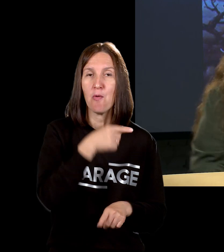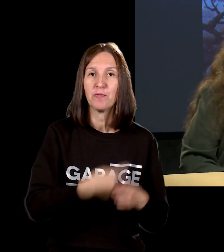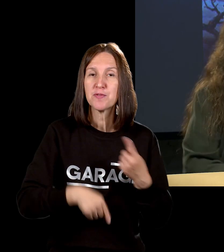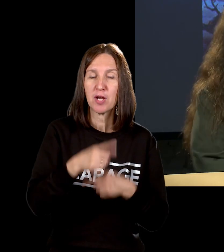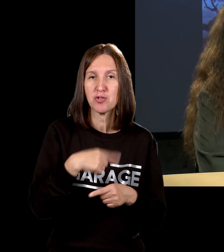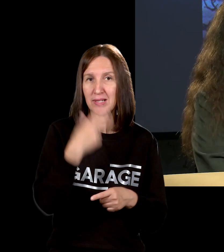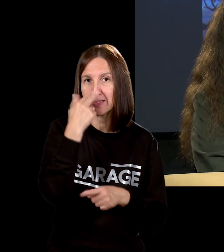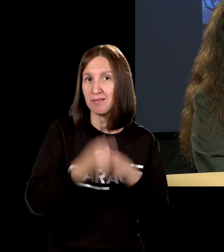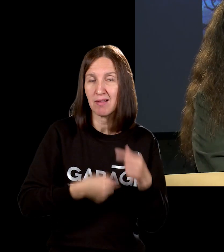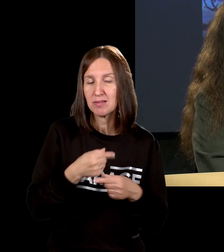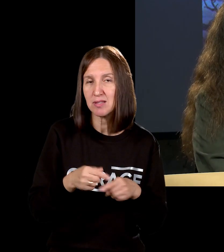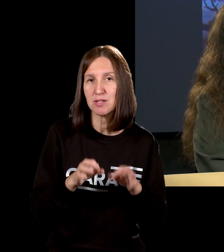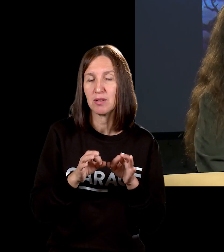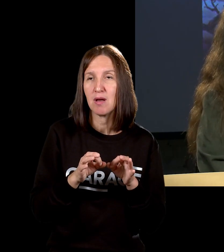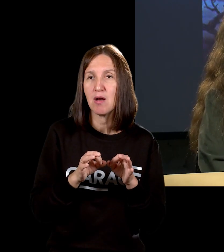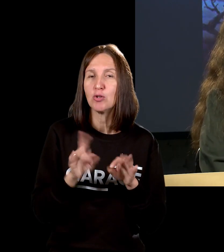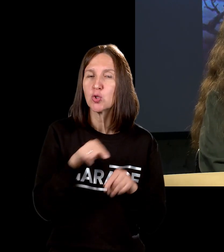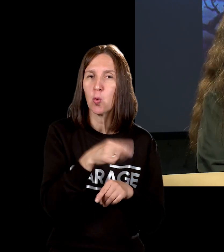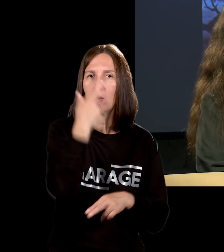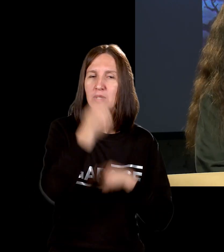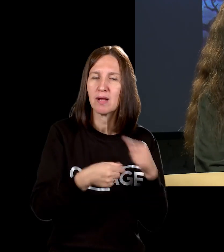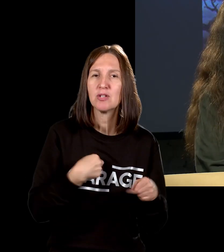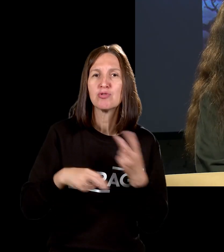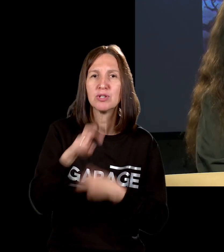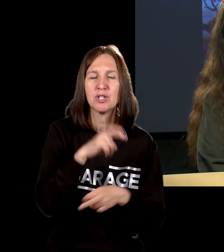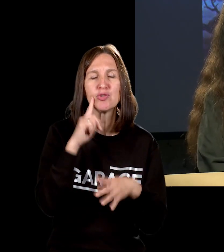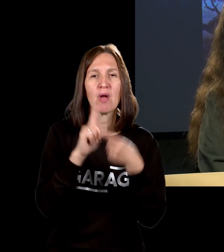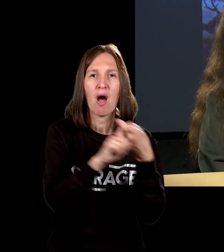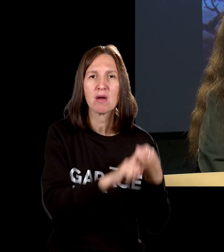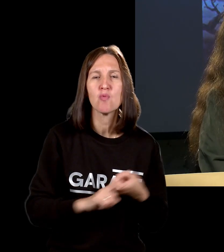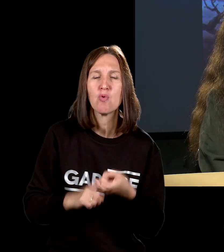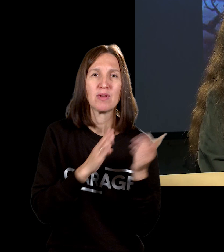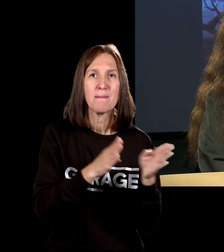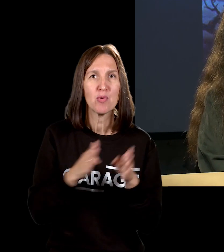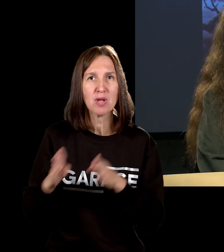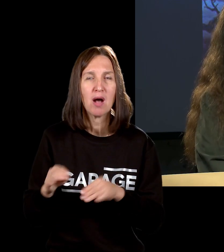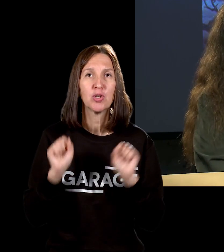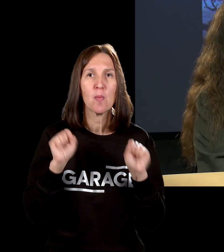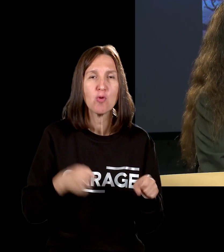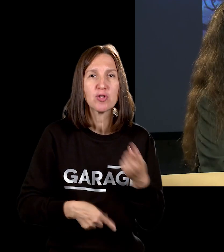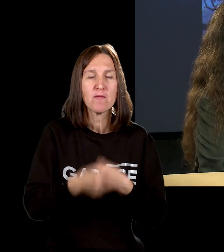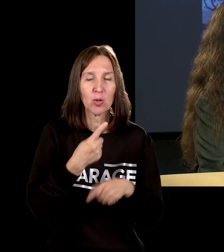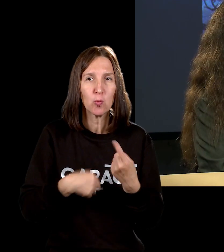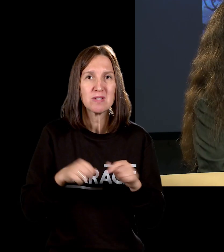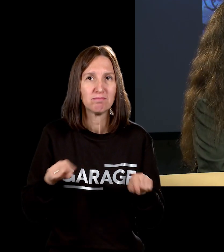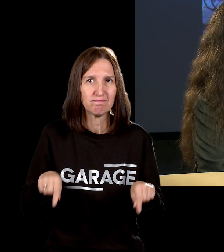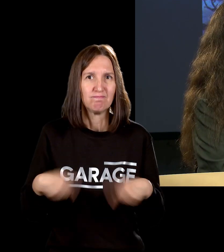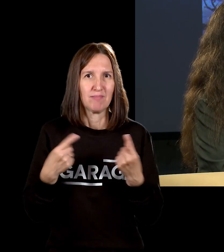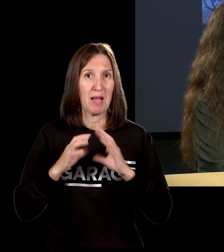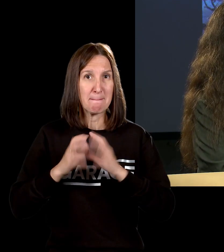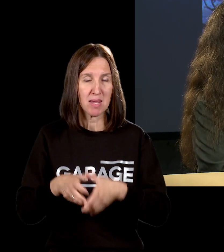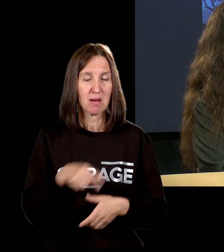традиции не потому, что он хочет, потому что в традиции он ищет ту гармонию и порядок, к которой можно вернуться, он возвращается к